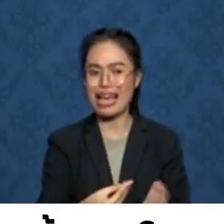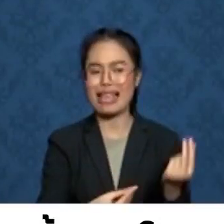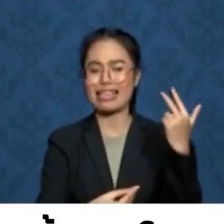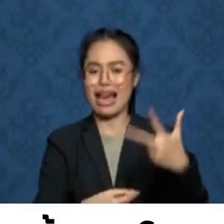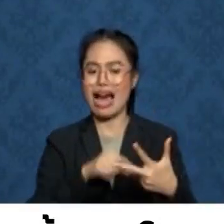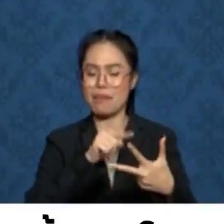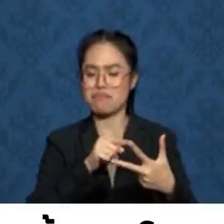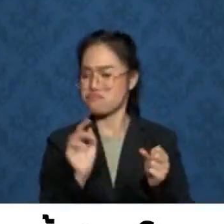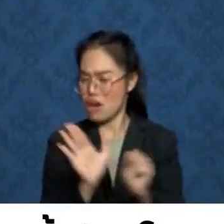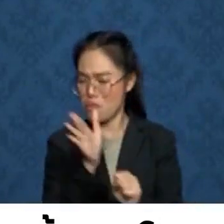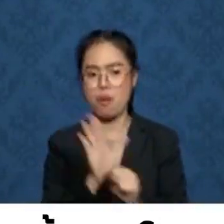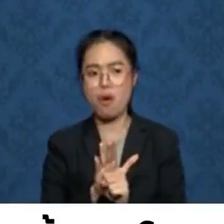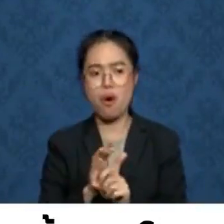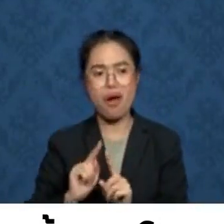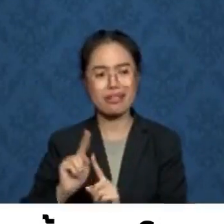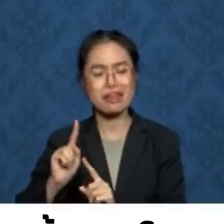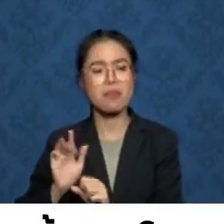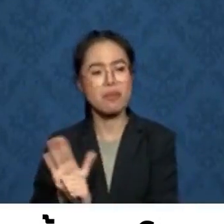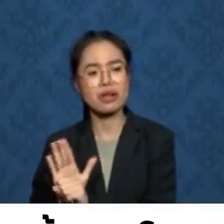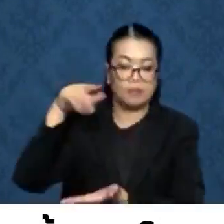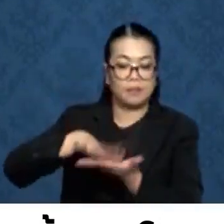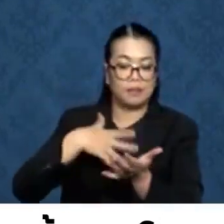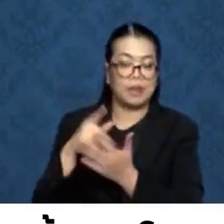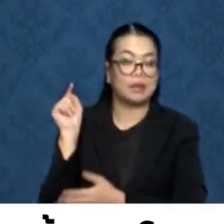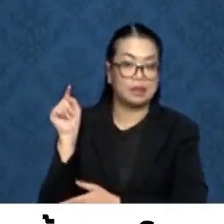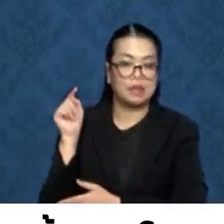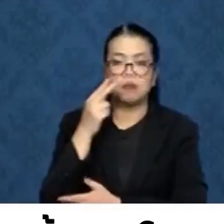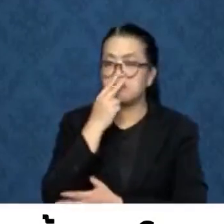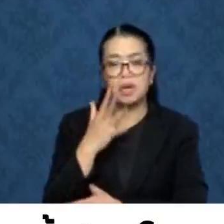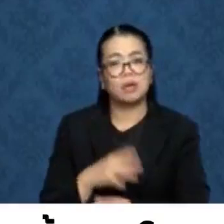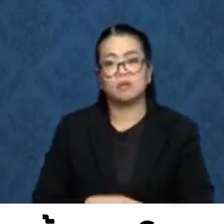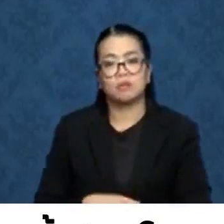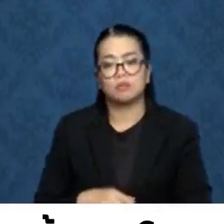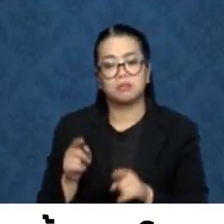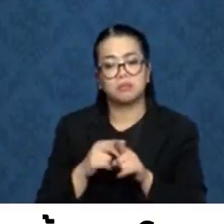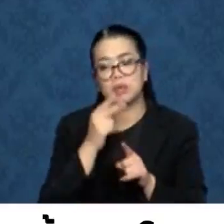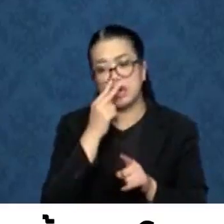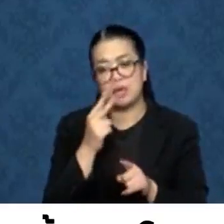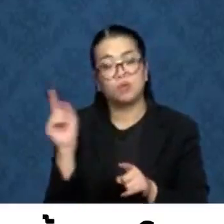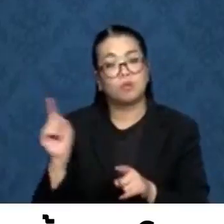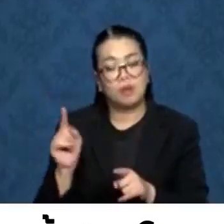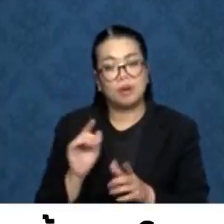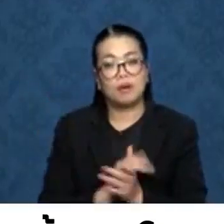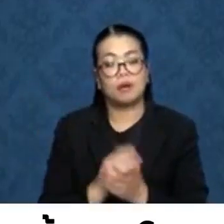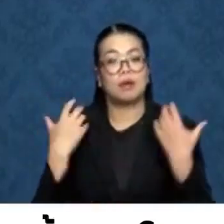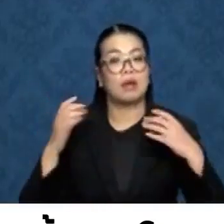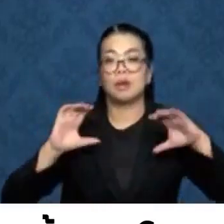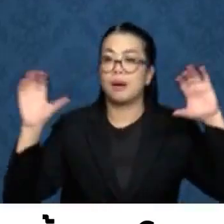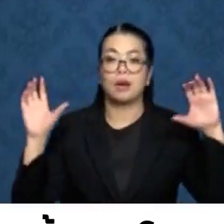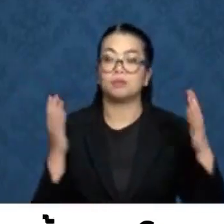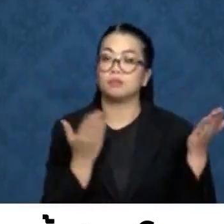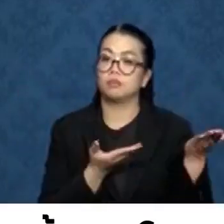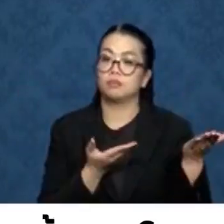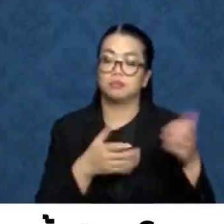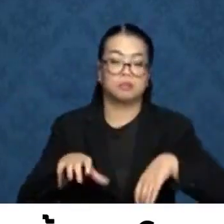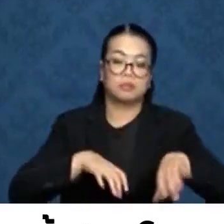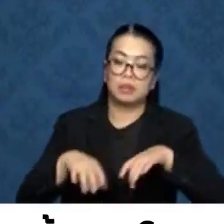คือคุณสิริกัญญาก็ตั้งข้อสังเกตเอาไว้หลายเรื่องเช่นเรื่อง Digital walletเนี่ยพอมันไม่ได้มีงบอยู่ในร่างพรบงบใช่มั้ยครับก็